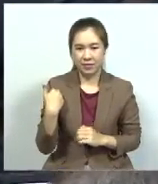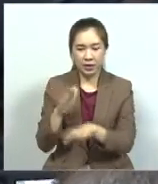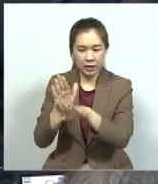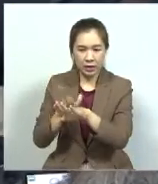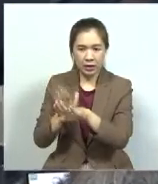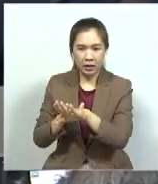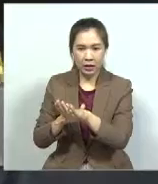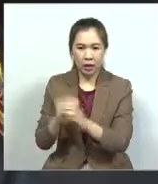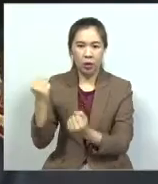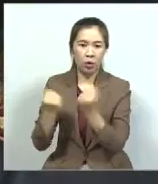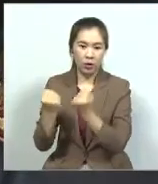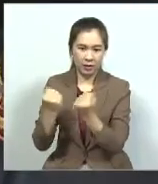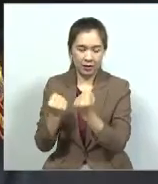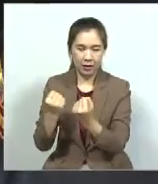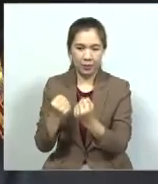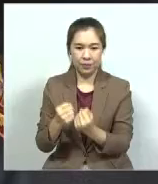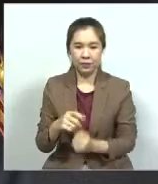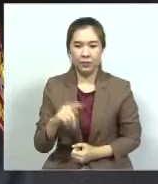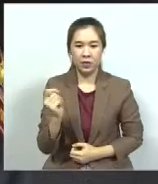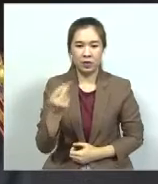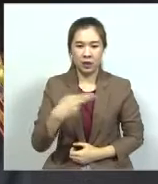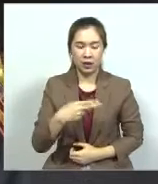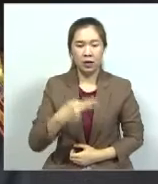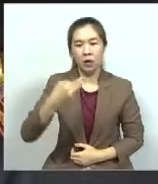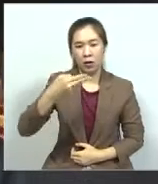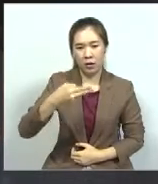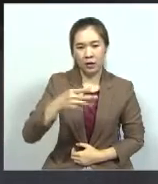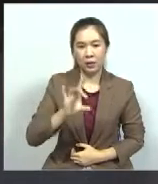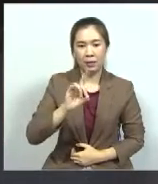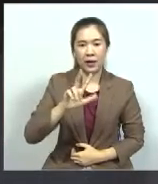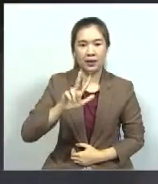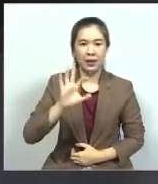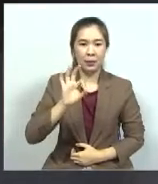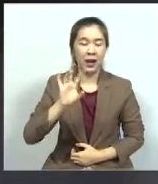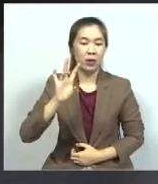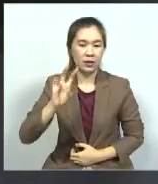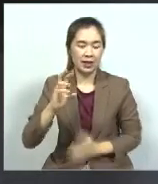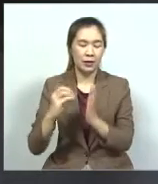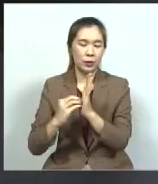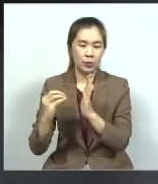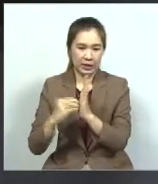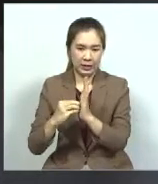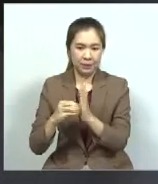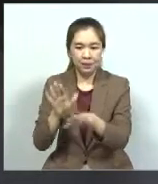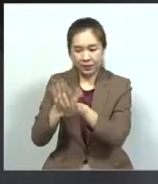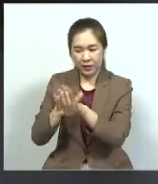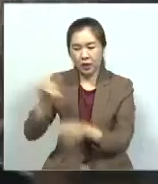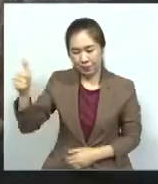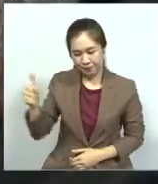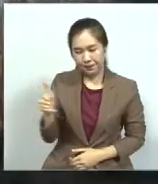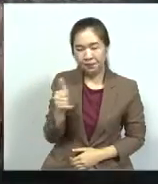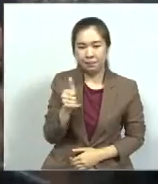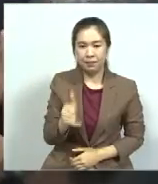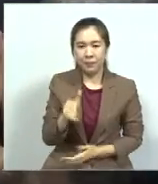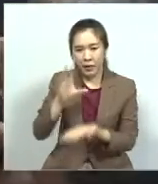ได้เรียกคนขับแท็กซี่หมายเลขทะเบียนททหารหอหีบ8397กรุงเทพมหานครมาให้